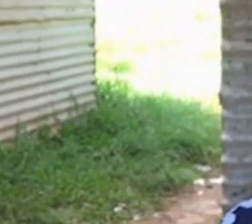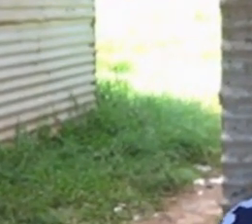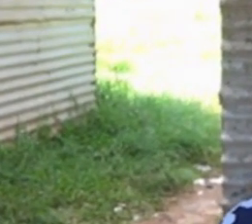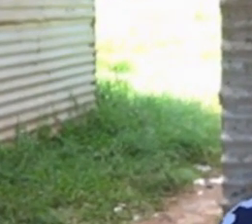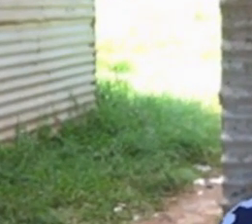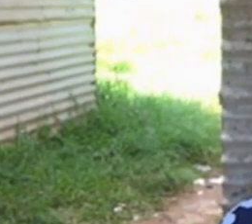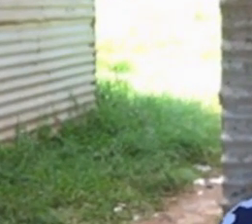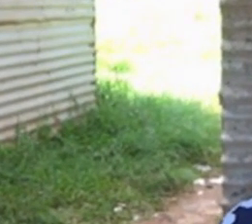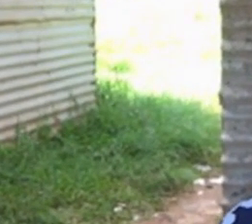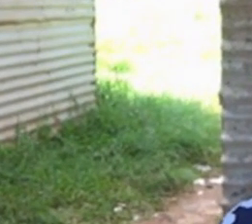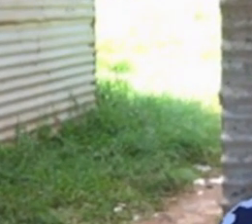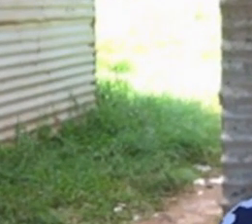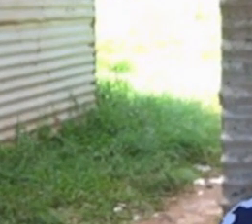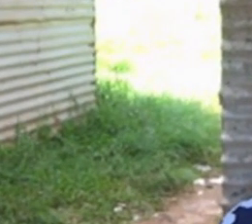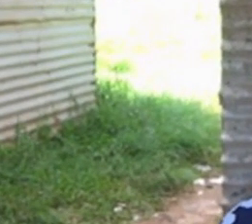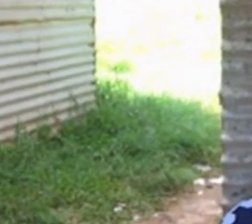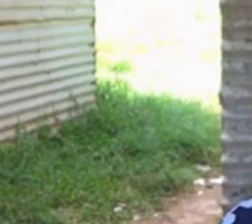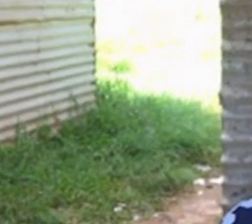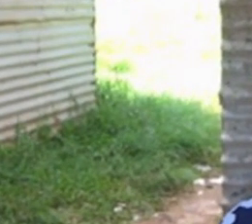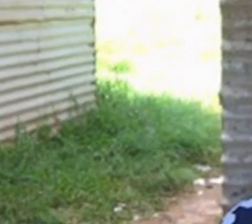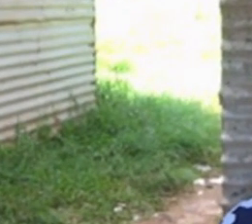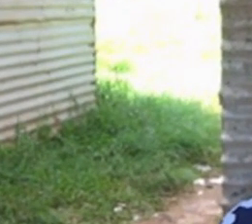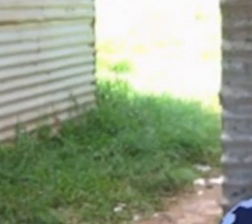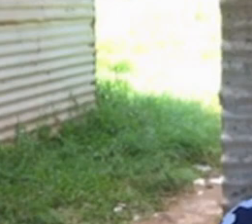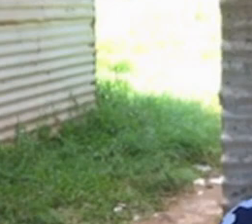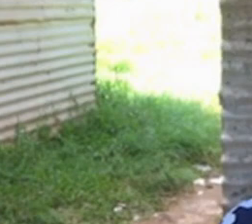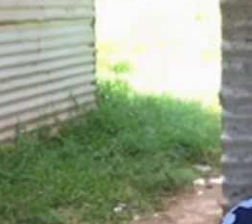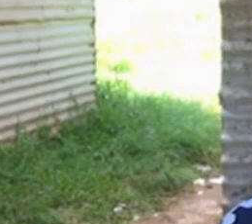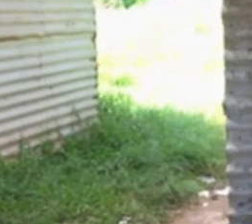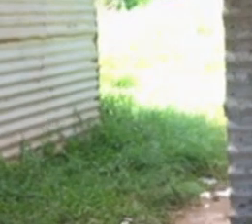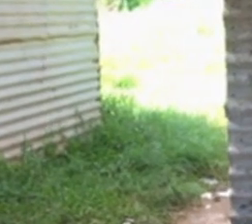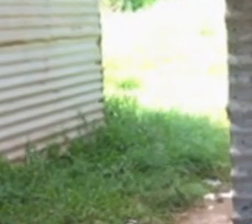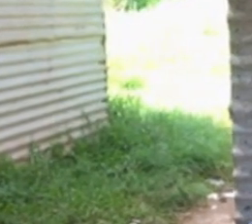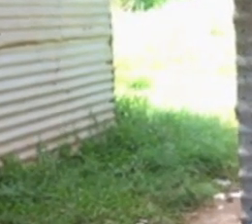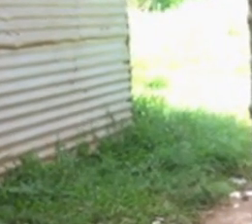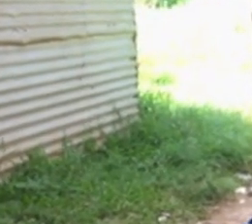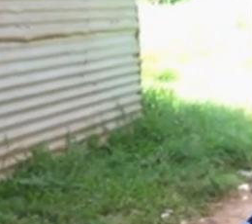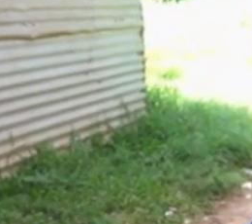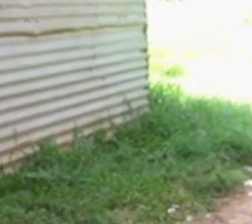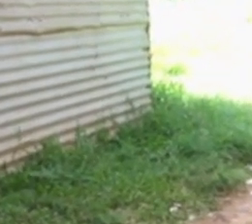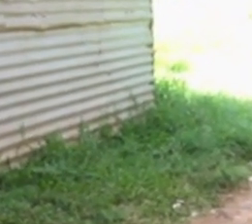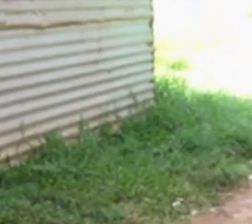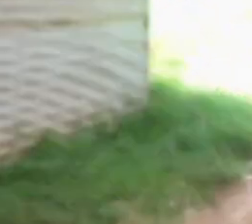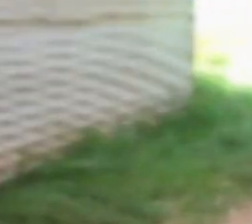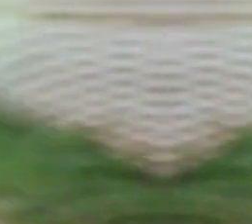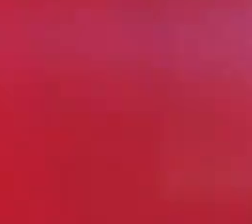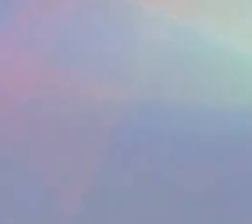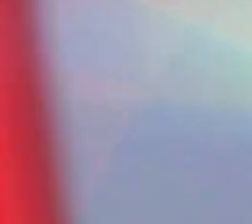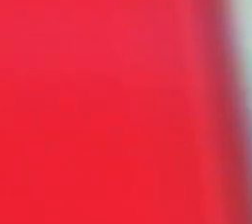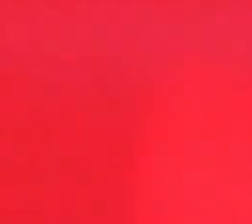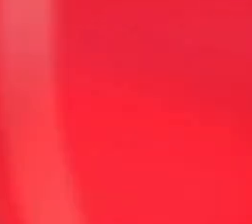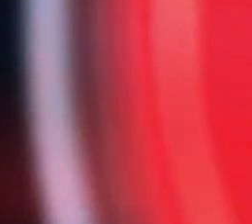बात करती हूँ। आपके राम राम। मुझे रेडियो पीजी 2 बहुत पसंद है।